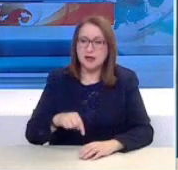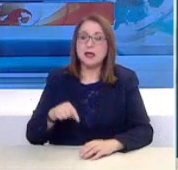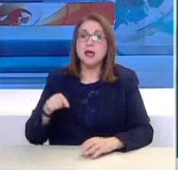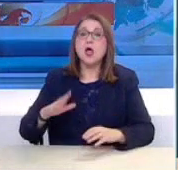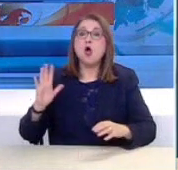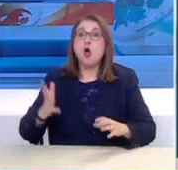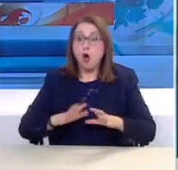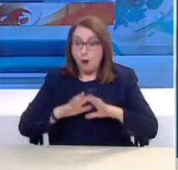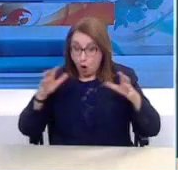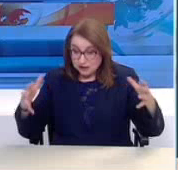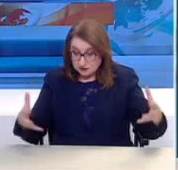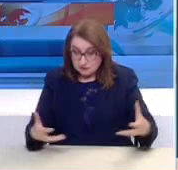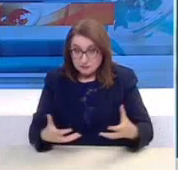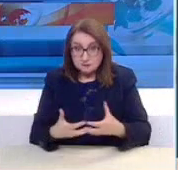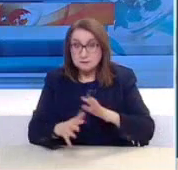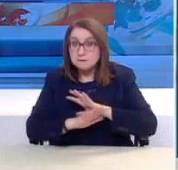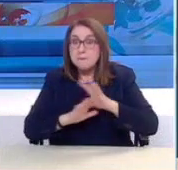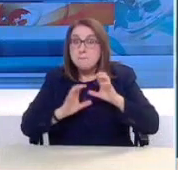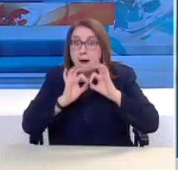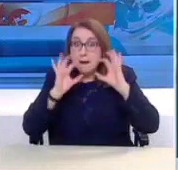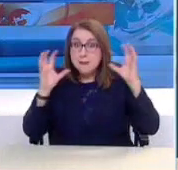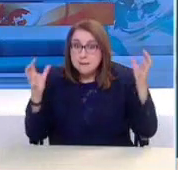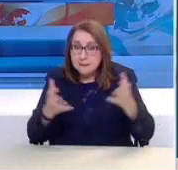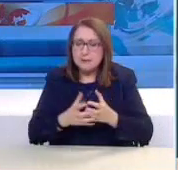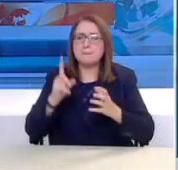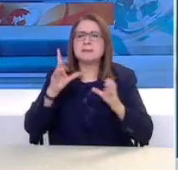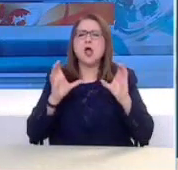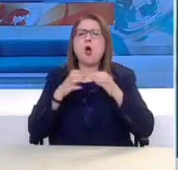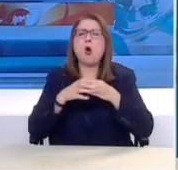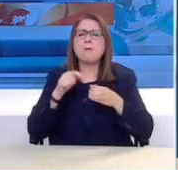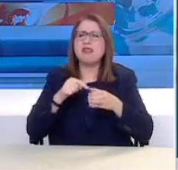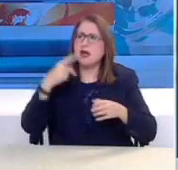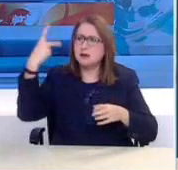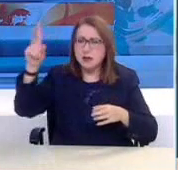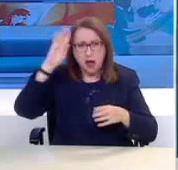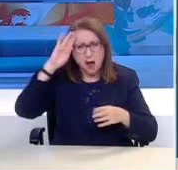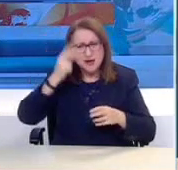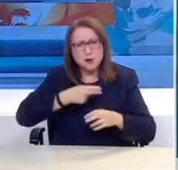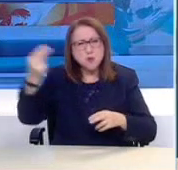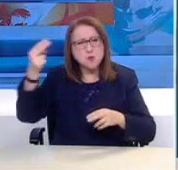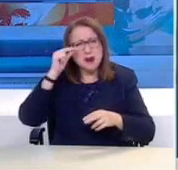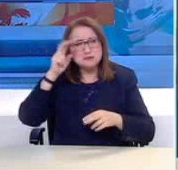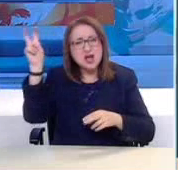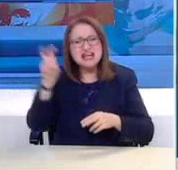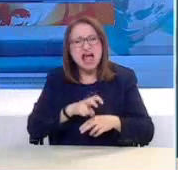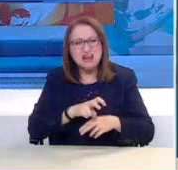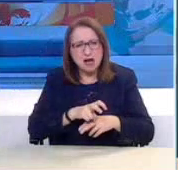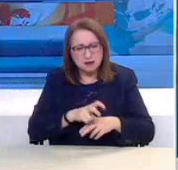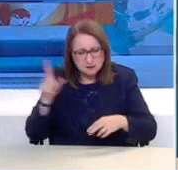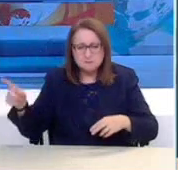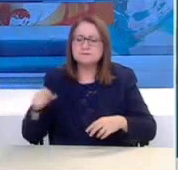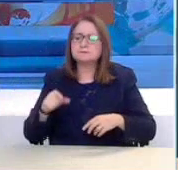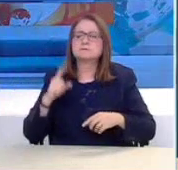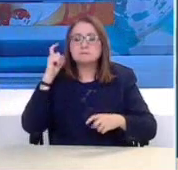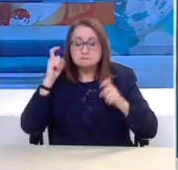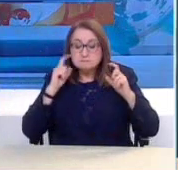την πανδημία, επιστημονική ομάδα από το Πανεπιστήμιο του Χάρβαρντ χρησιμοποίησε γνωστά δεδομένα για τις επιδράσεις της εποχικότητας